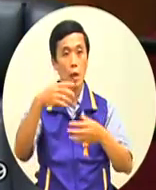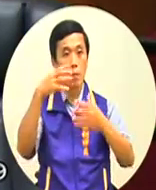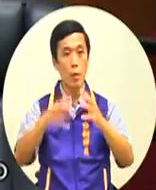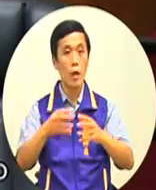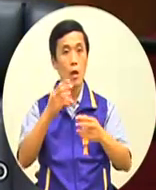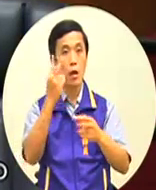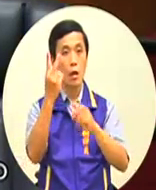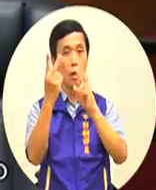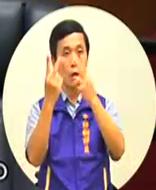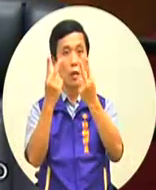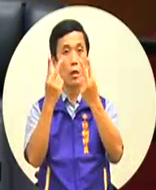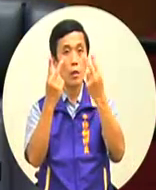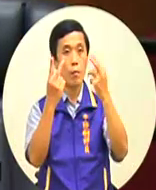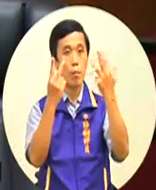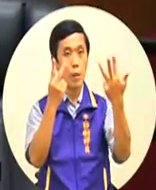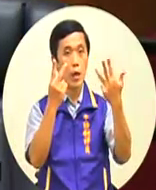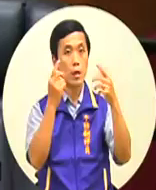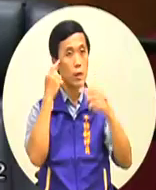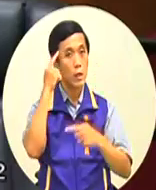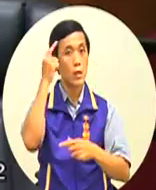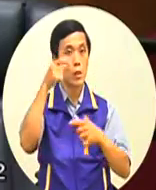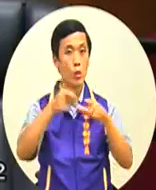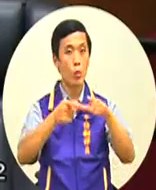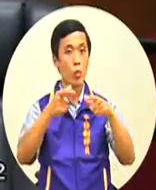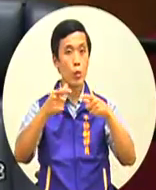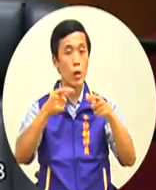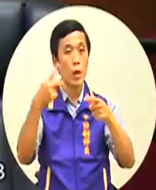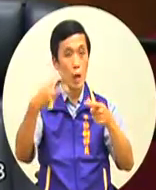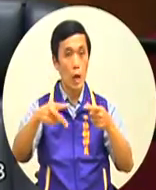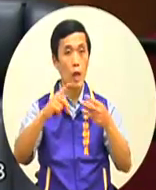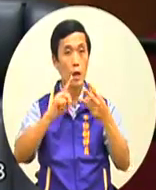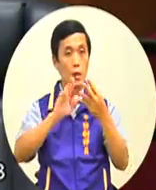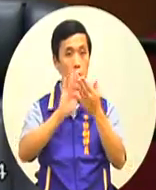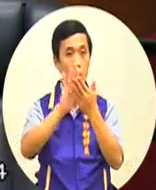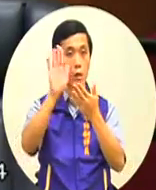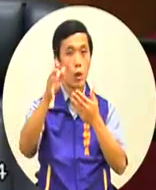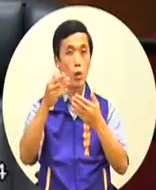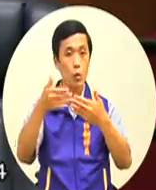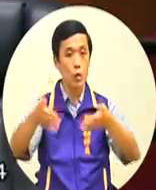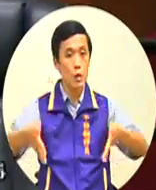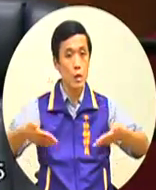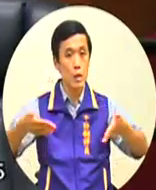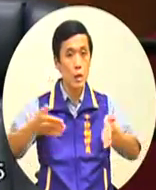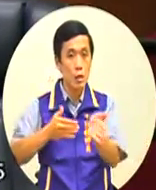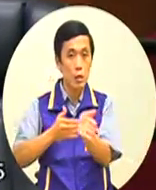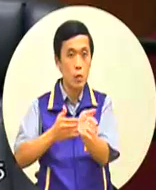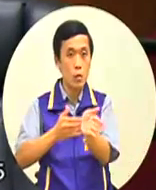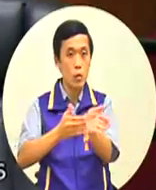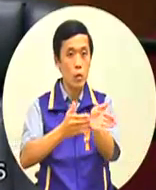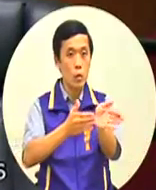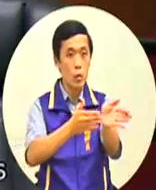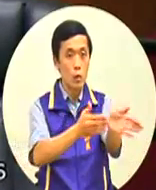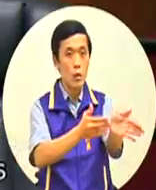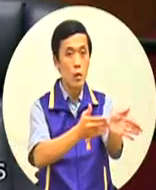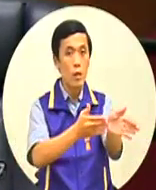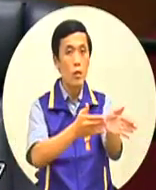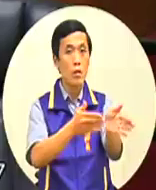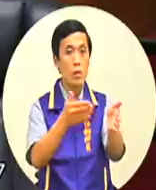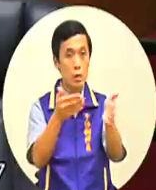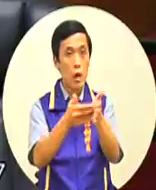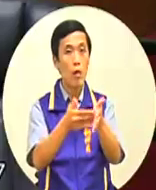武营可能也是我们轻轨未来的一个动线，那魏武营它的四面都是道